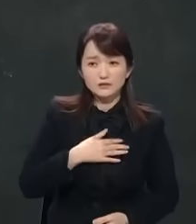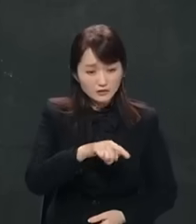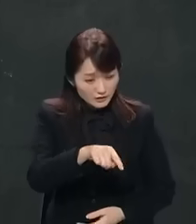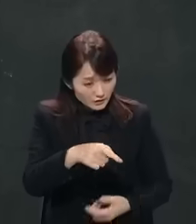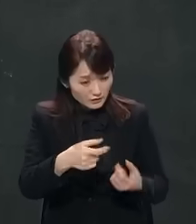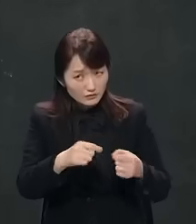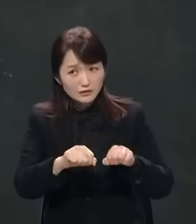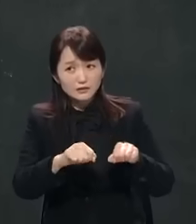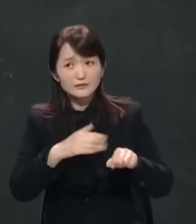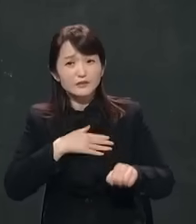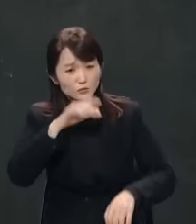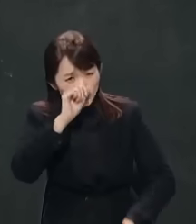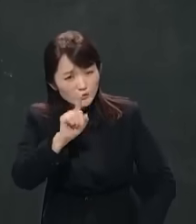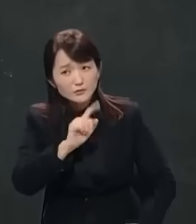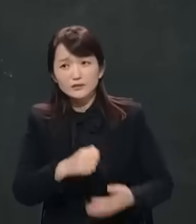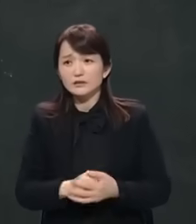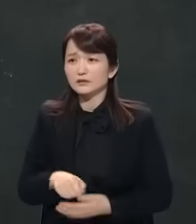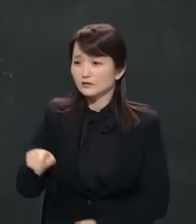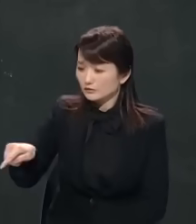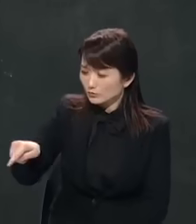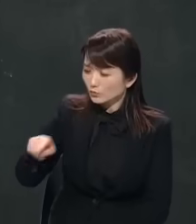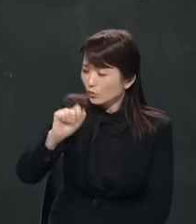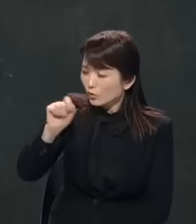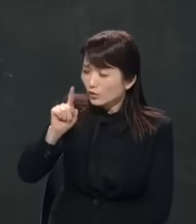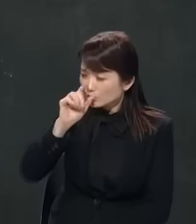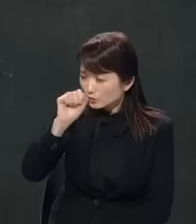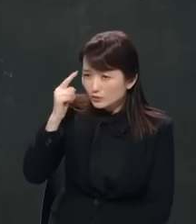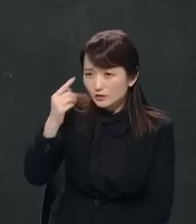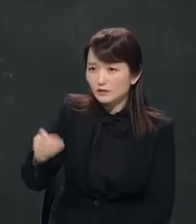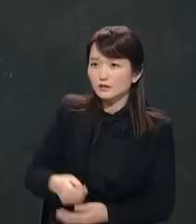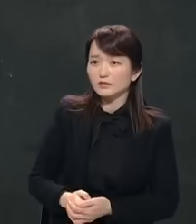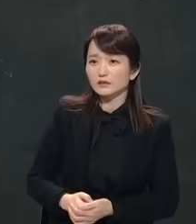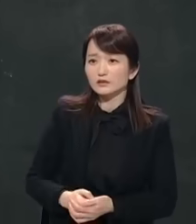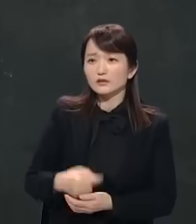하다고 내 좋은 게 뭐가 있나? 그러니까 뭐가 좋냐고. 왜 뭐가 좋냐고. 왜 사람들이 이렇게 불편하게